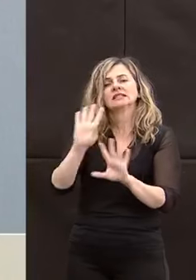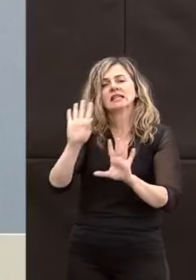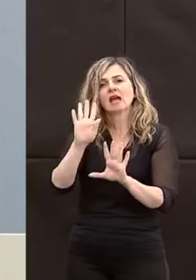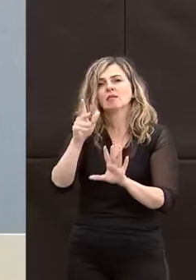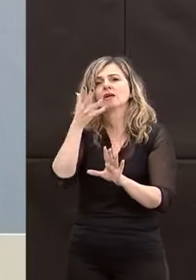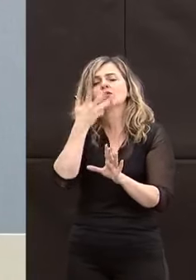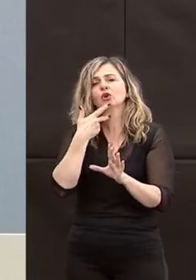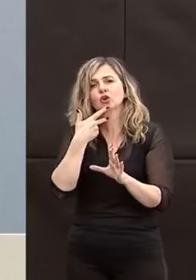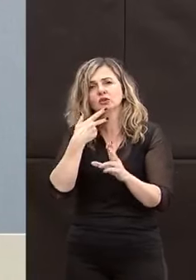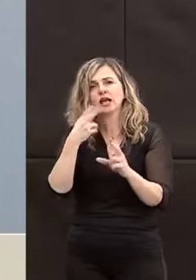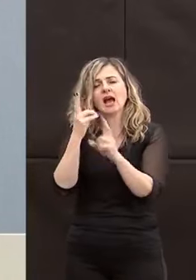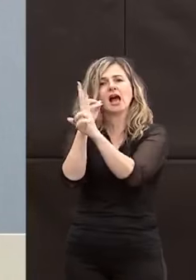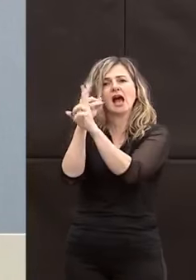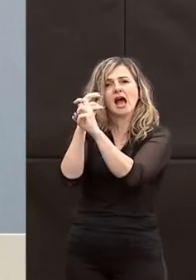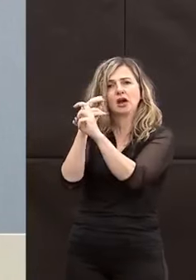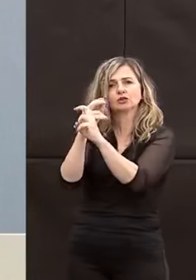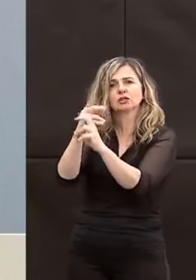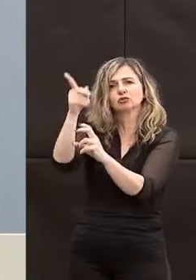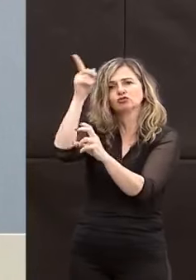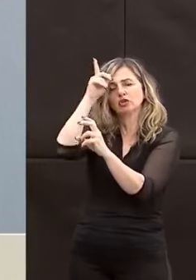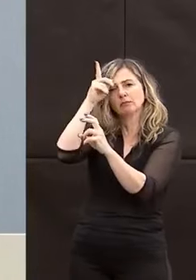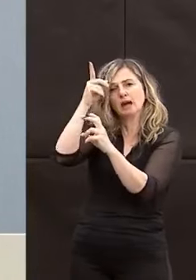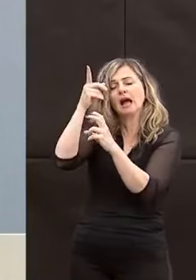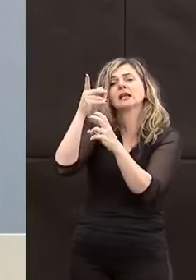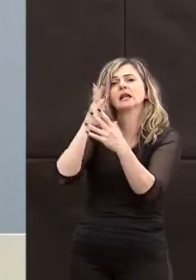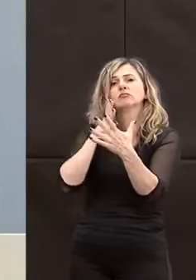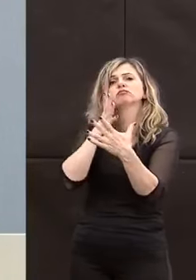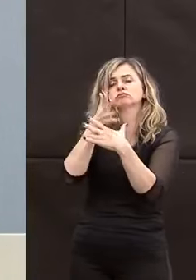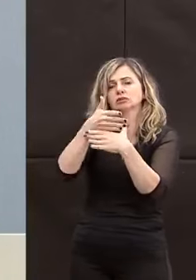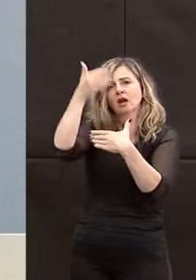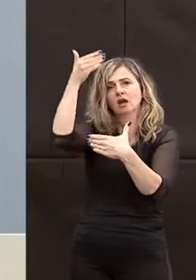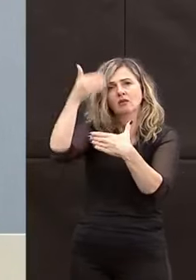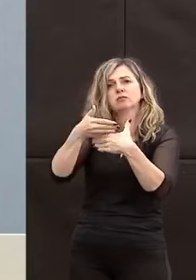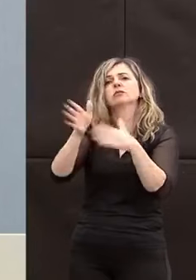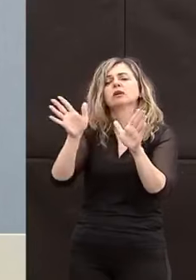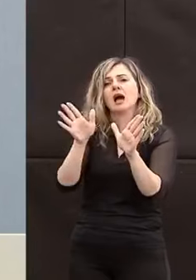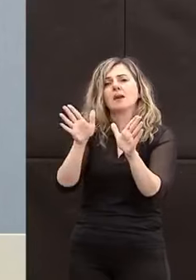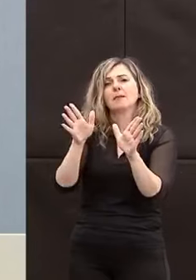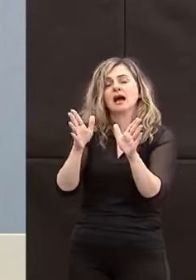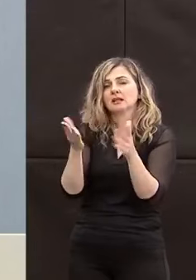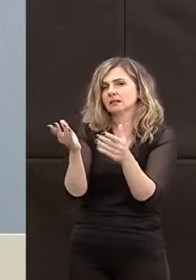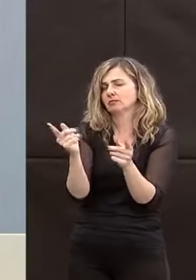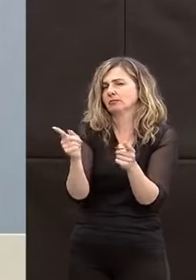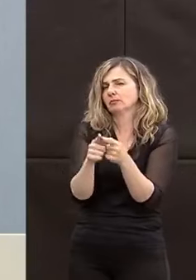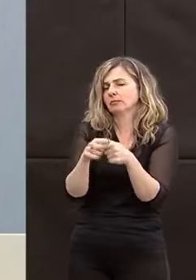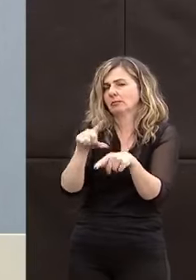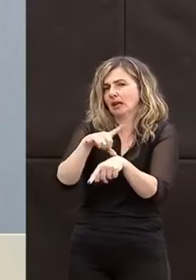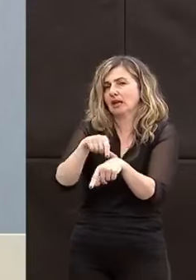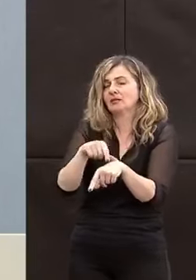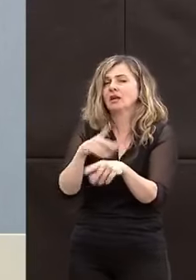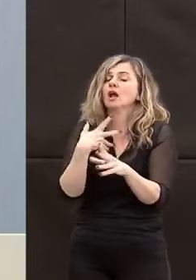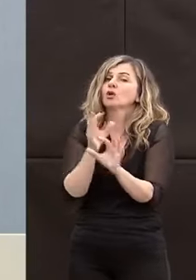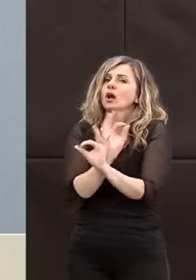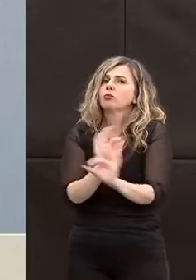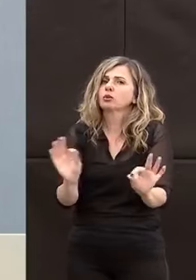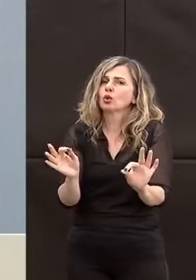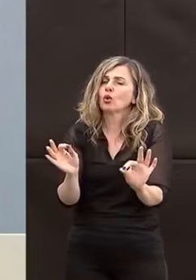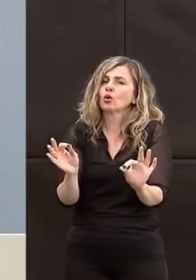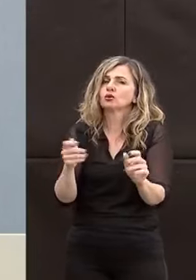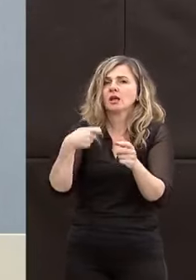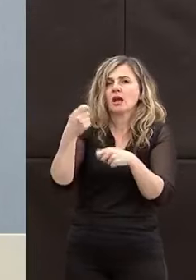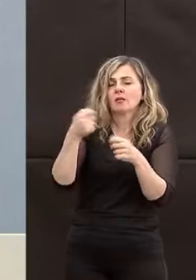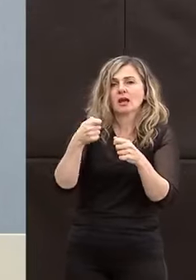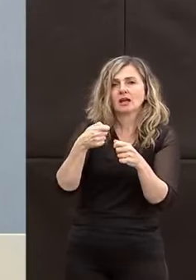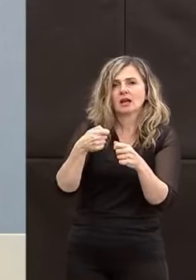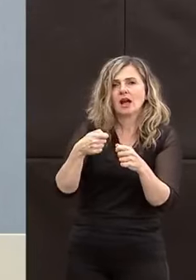di aprire in tempi abbastanza brevi in questo caso siamo pronti oltre che sul mercato italiano anche su